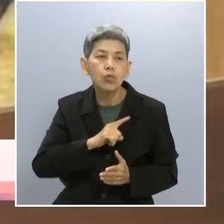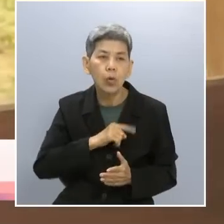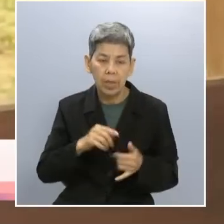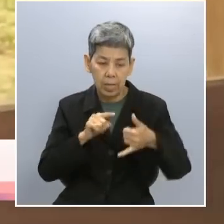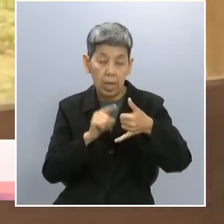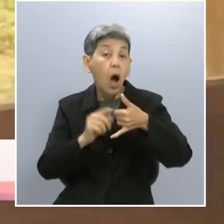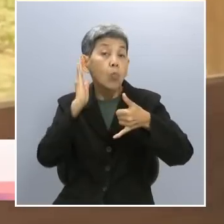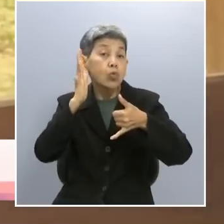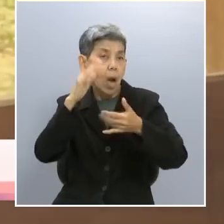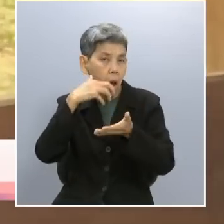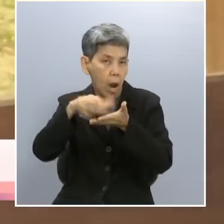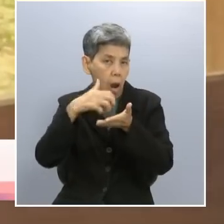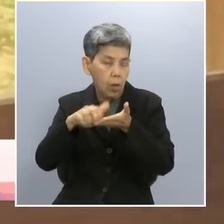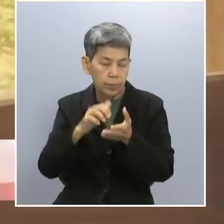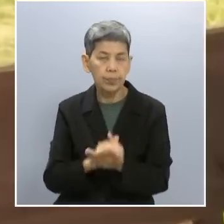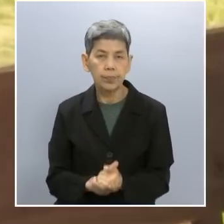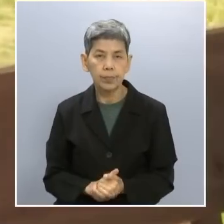กบอ๊บๆฮะ